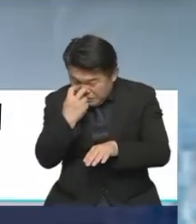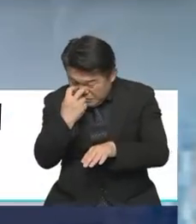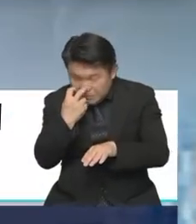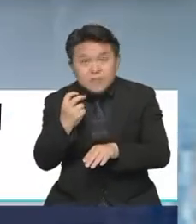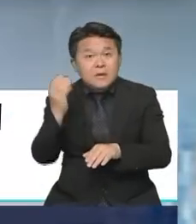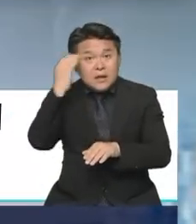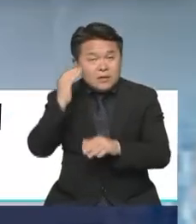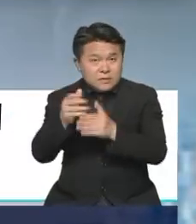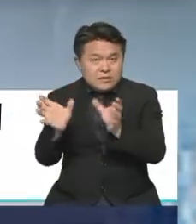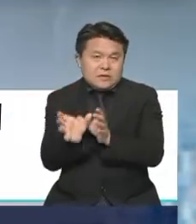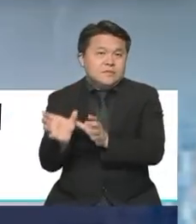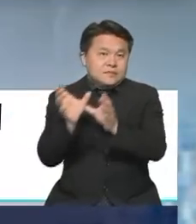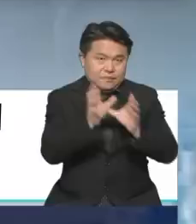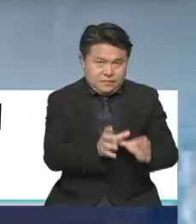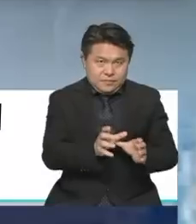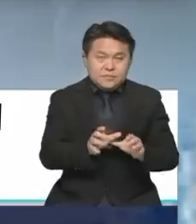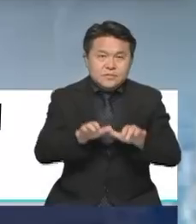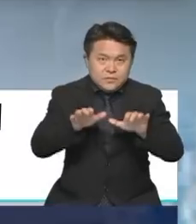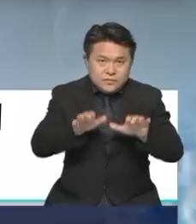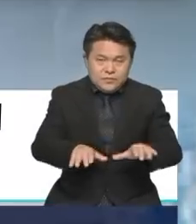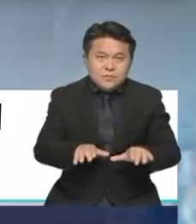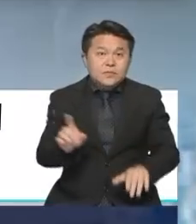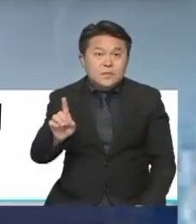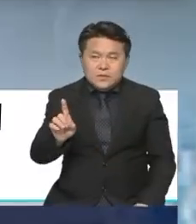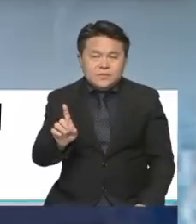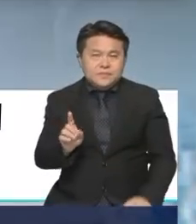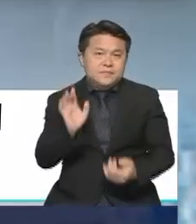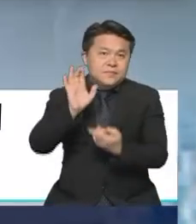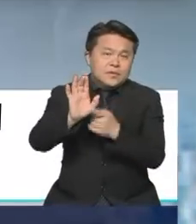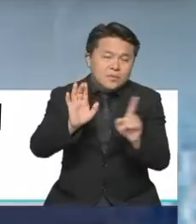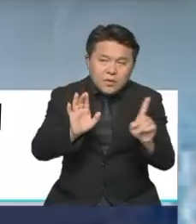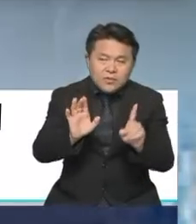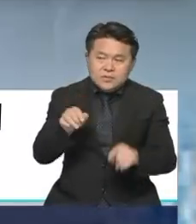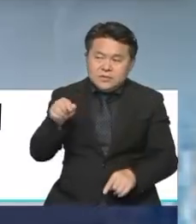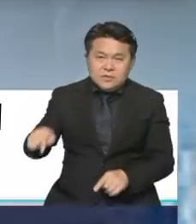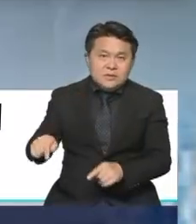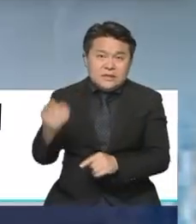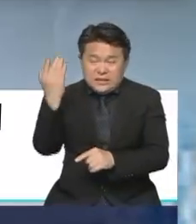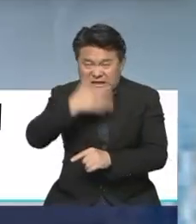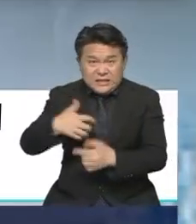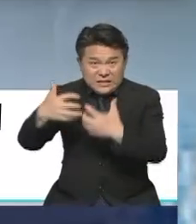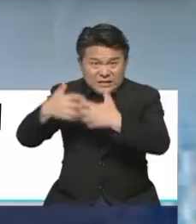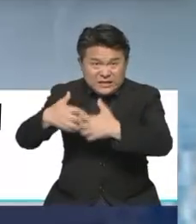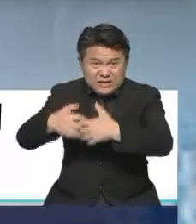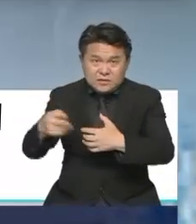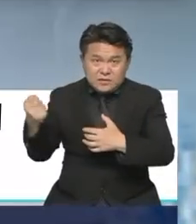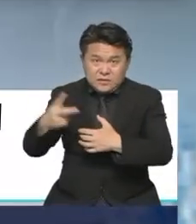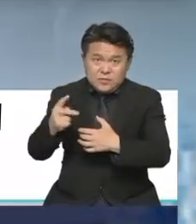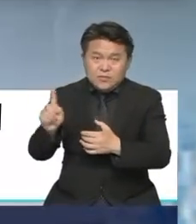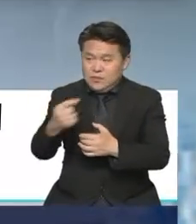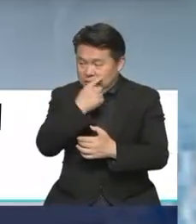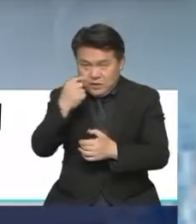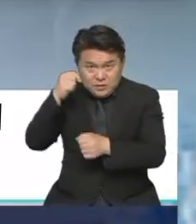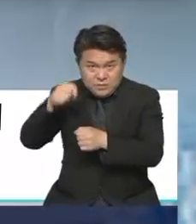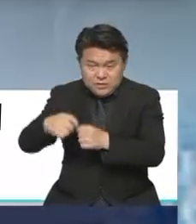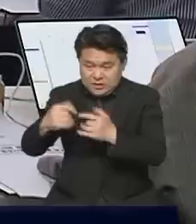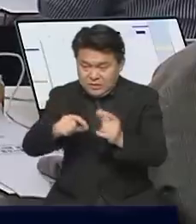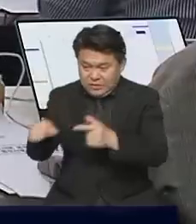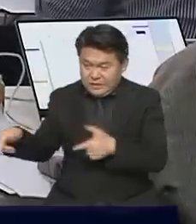알프스 설비와 측정 확인용 설비 등을 집중적으로 살펴봤다고 밝혔습니다 벌란 기자의 보도입니다